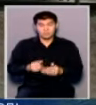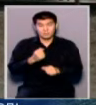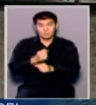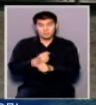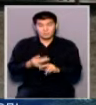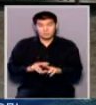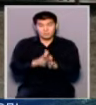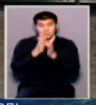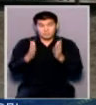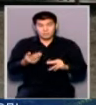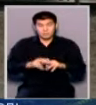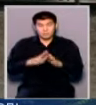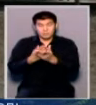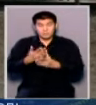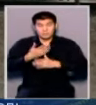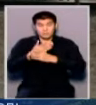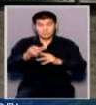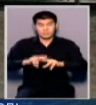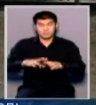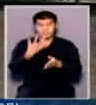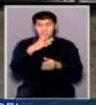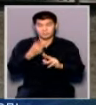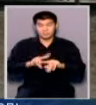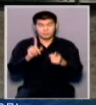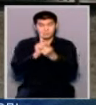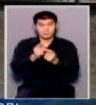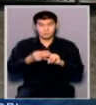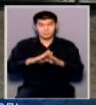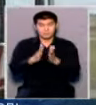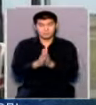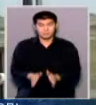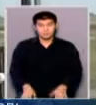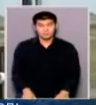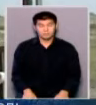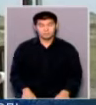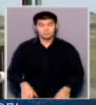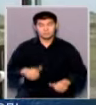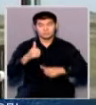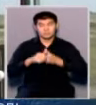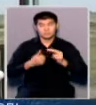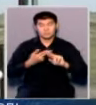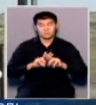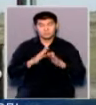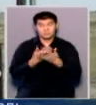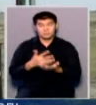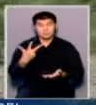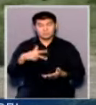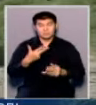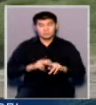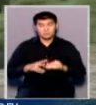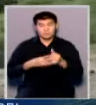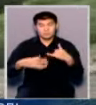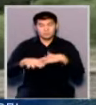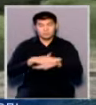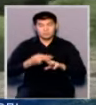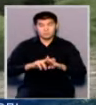жатқан көмегі деп, осы көмегімізді жылы шыраймен қарсы алуын сұраймыз. Әр қайсы 300 келеден кем емес 30 тоннаға жуық